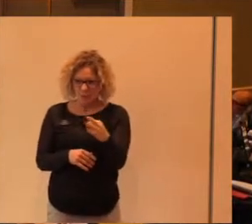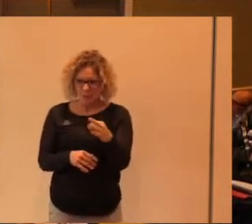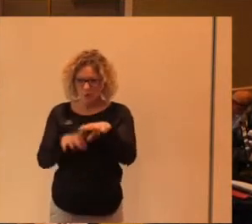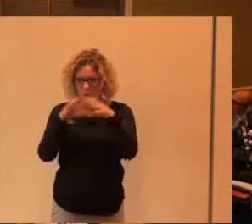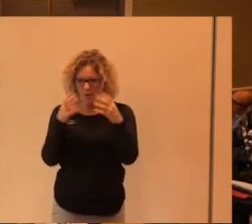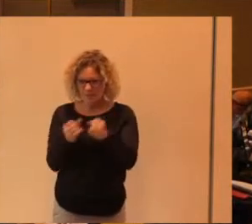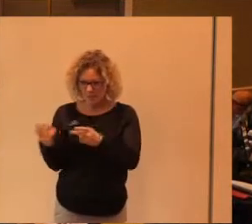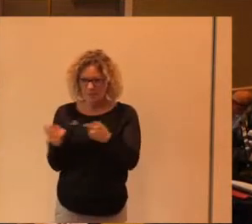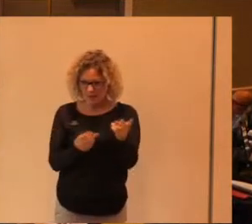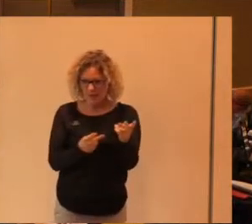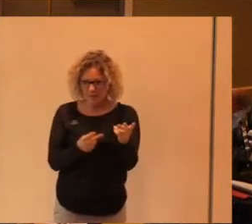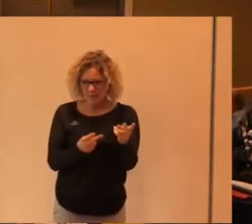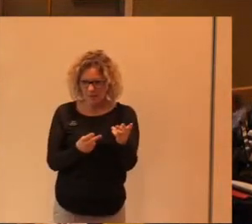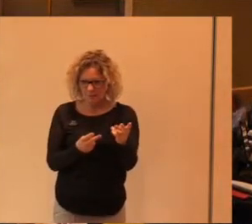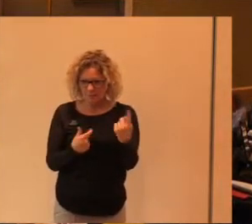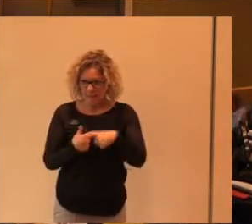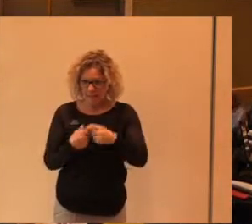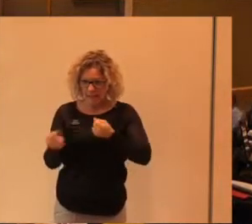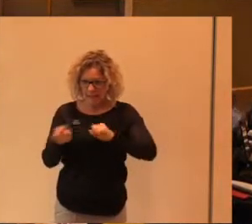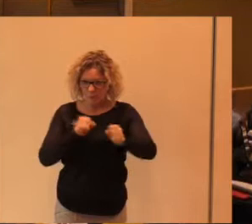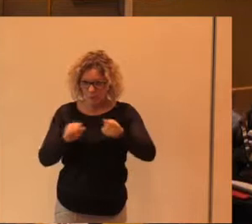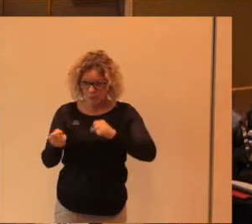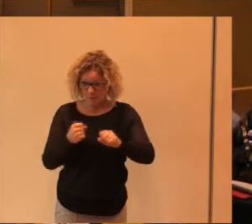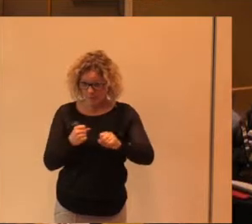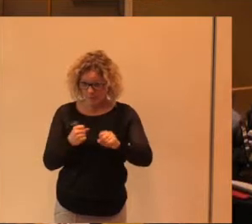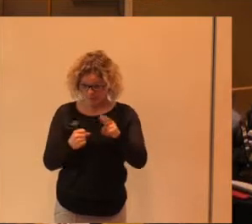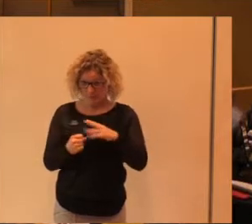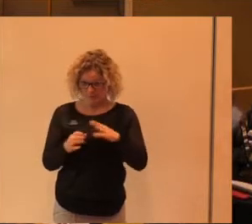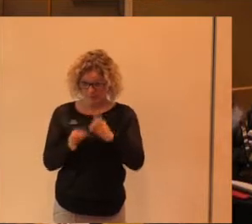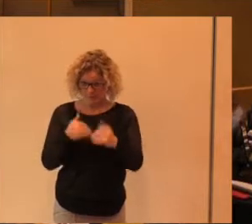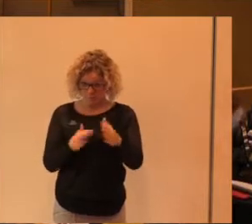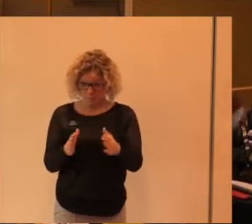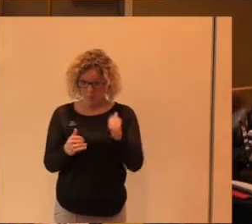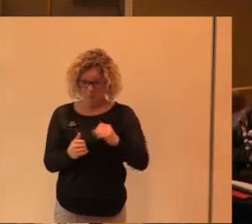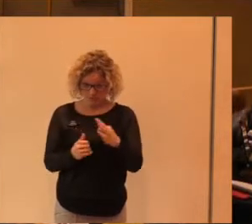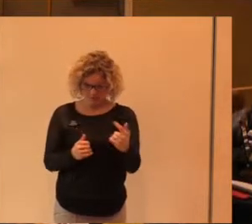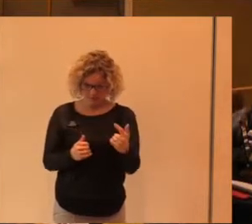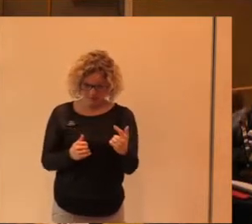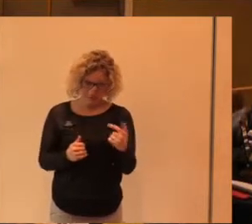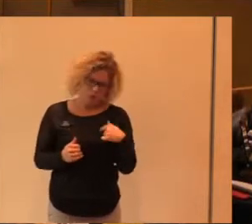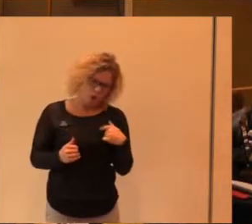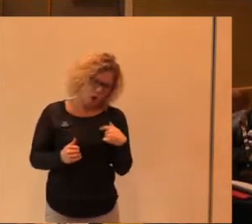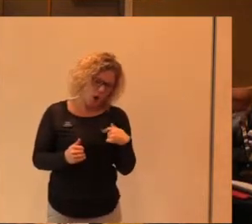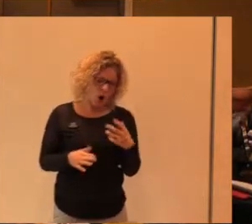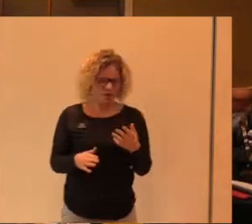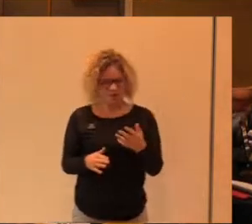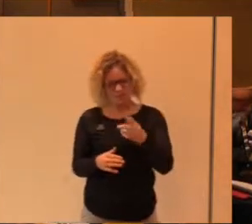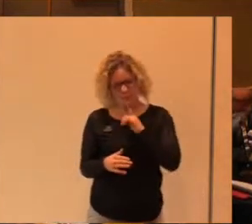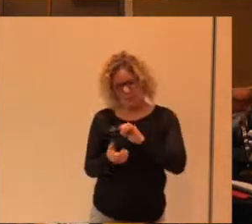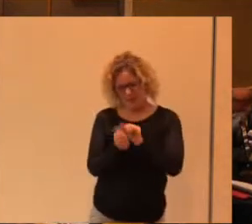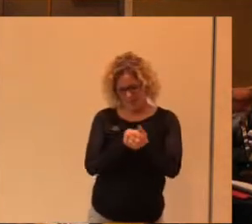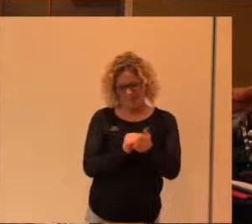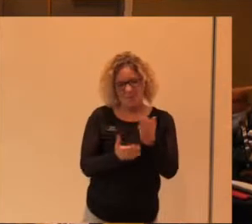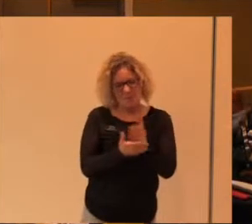standarden för ergonomi faktiskt. Så finns det en definition på tillgänglighet där jag har lite lätt skrivit om det här, men ungefär